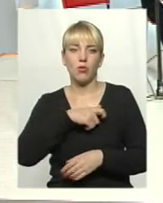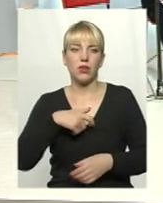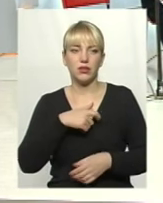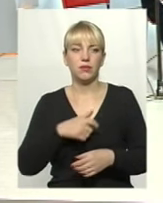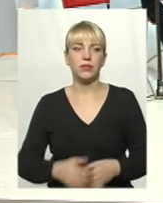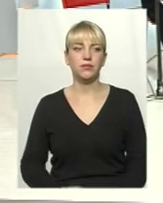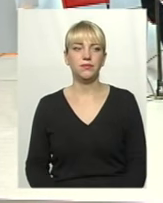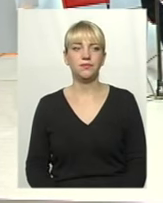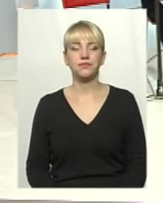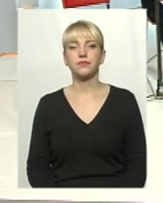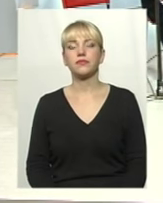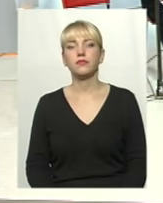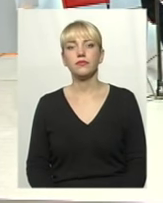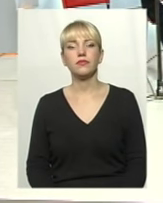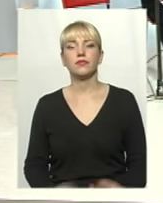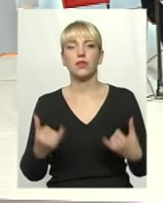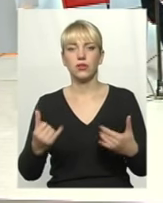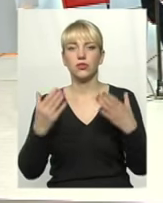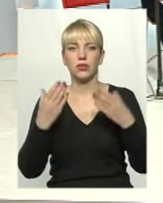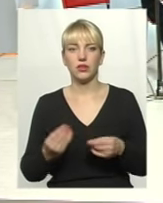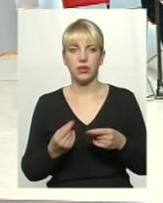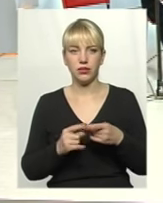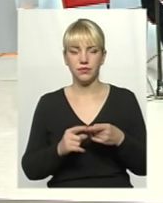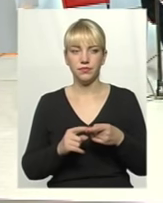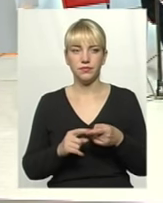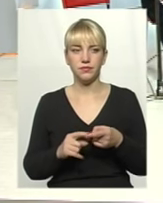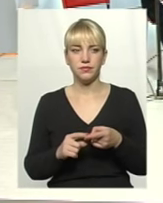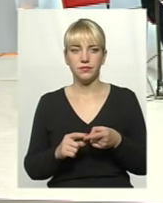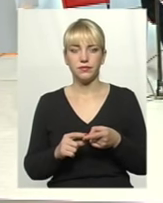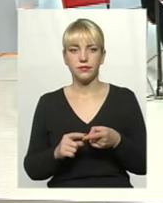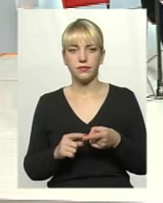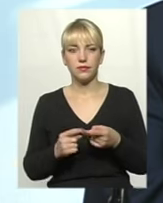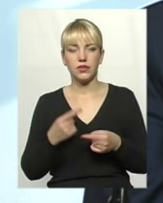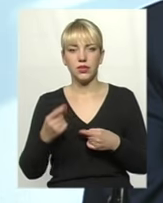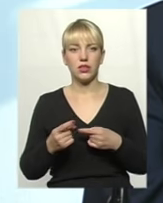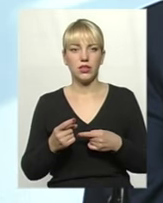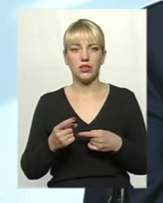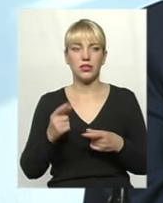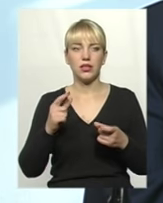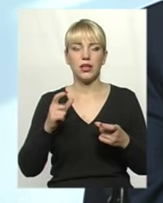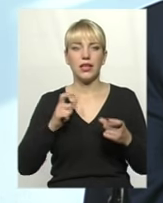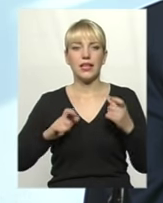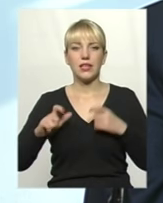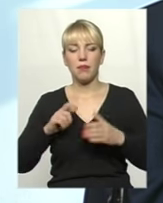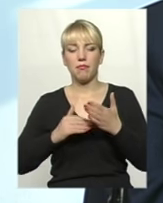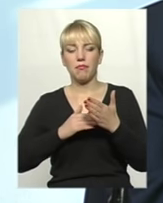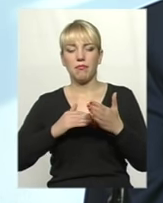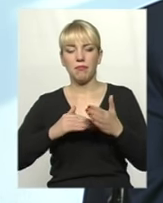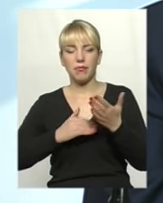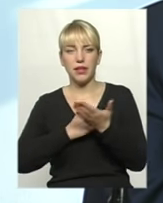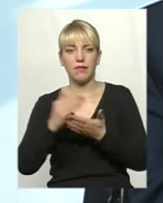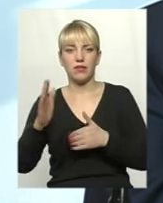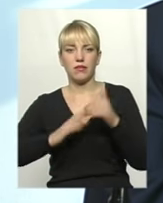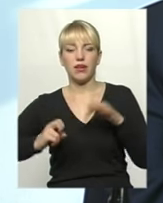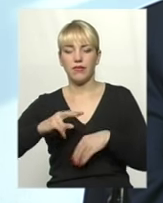громади? Ну, на сьогоднішній день, каже, наші всі старости, каже, через інститут підвищення кваліфікації пройшли навчання.